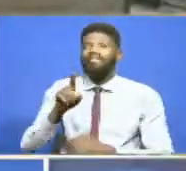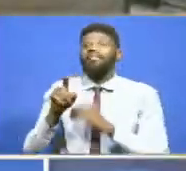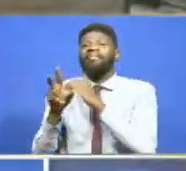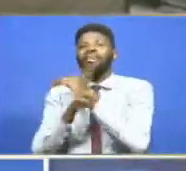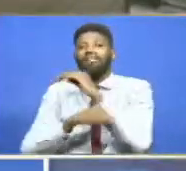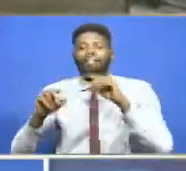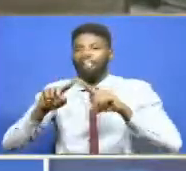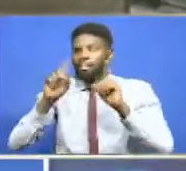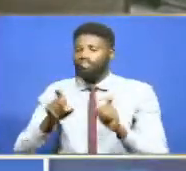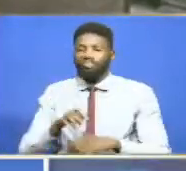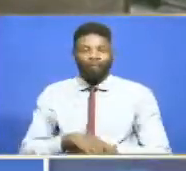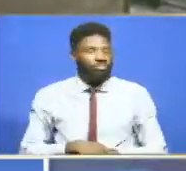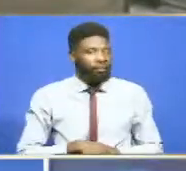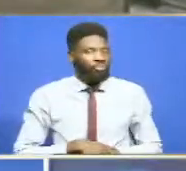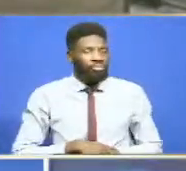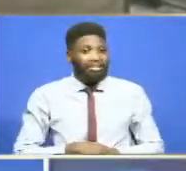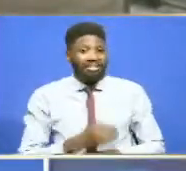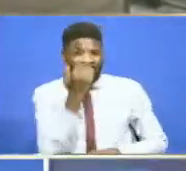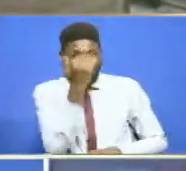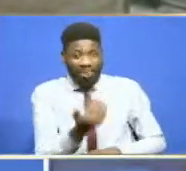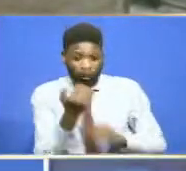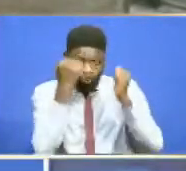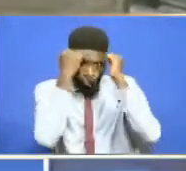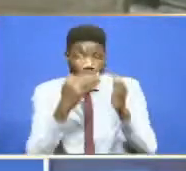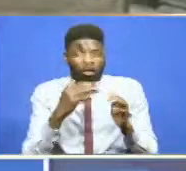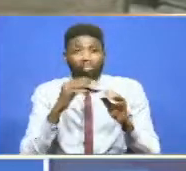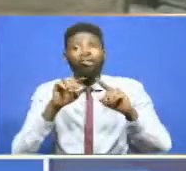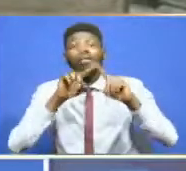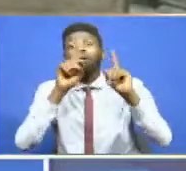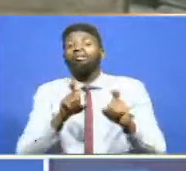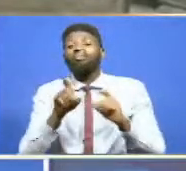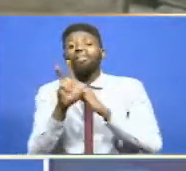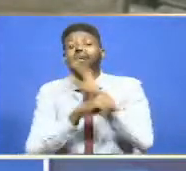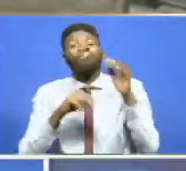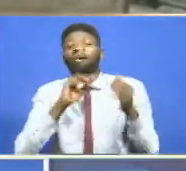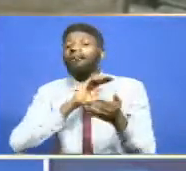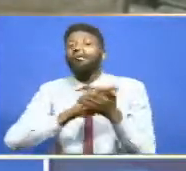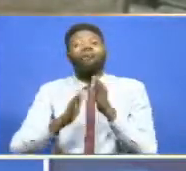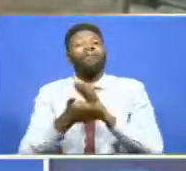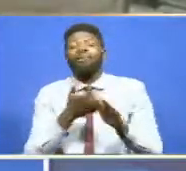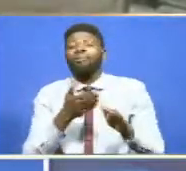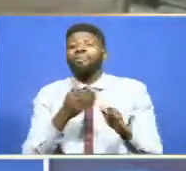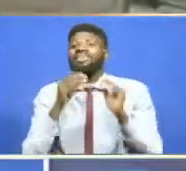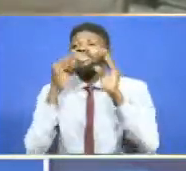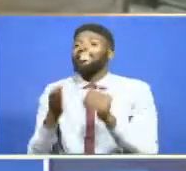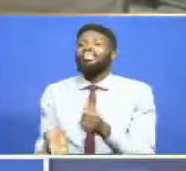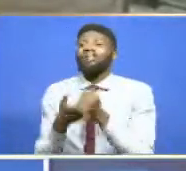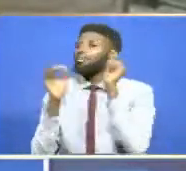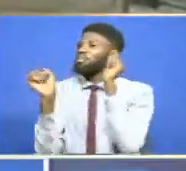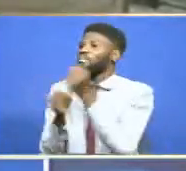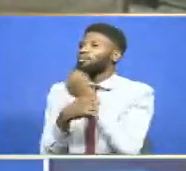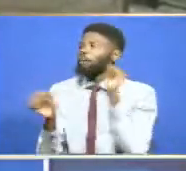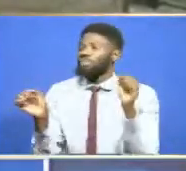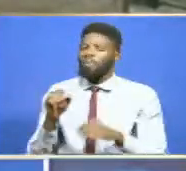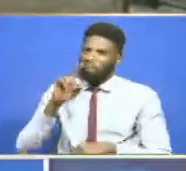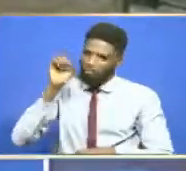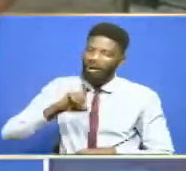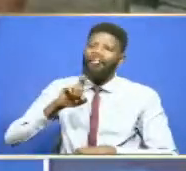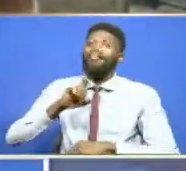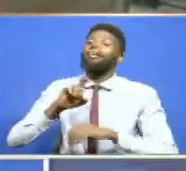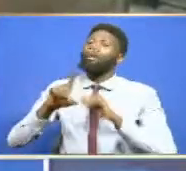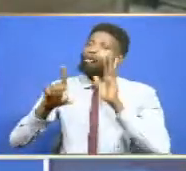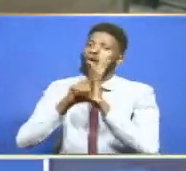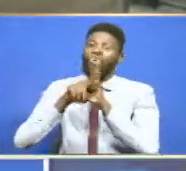bila msaidizi wa mwalimu, hatua ingepata ichukuliwe kwa haraka, ndio huo mwalimu pia achukuliwe hatua kikamilifu